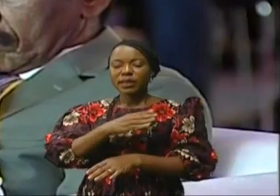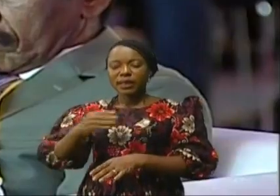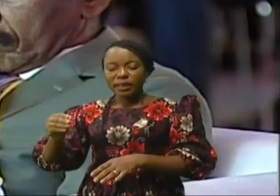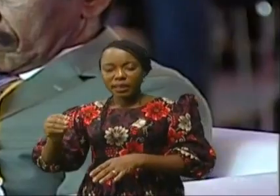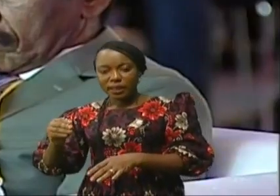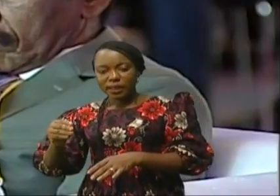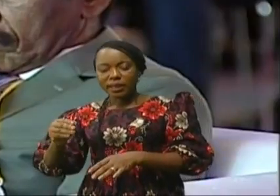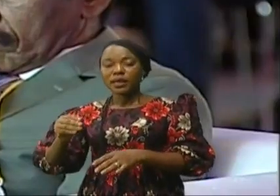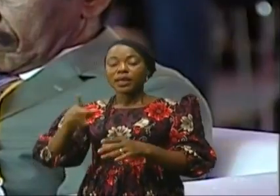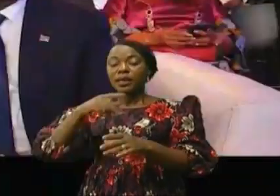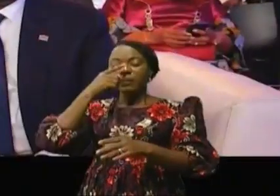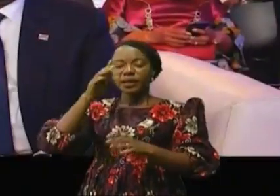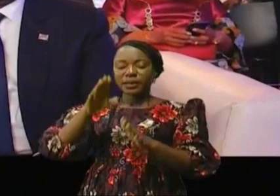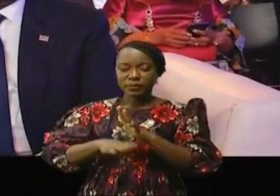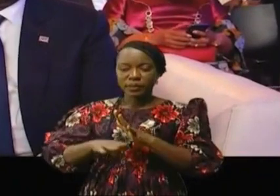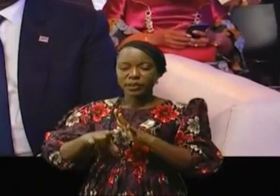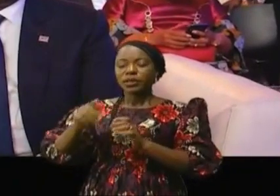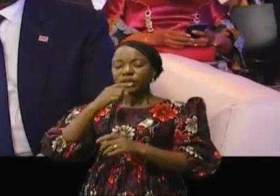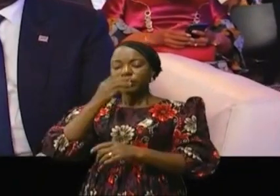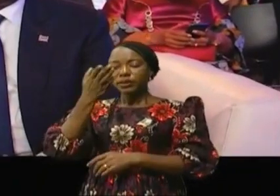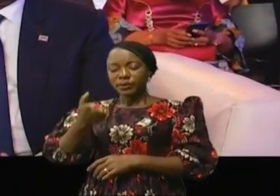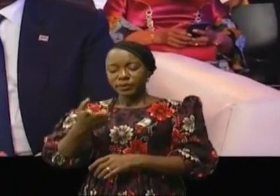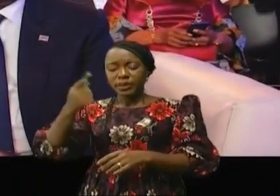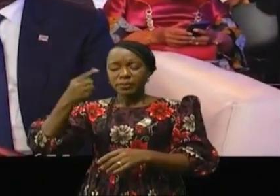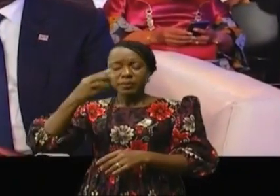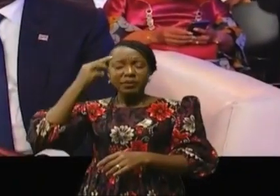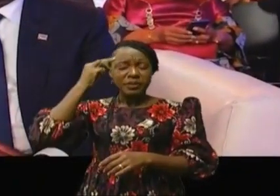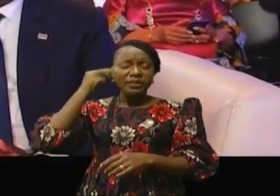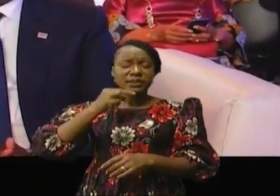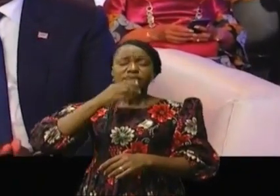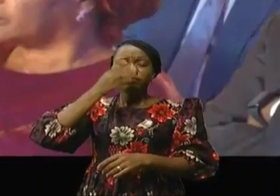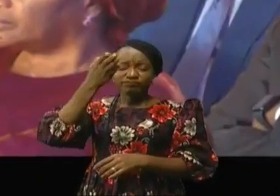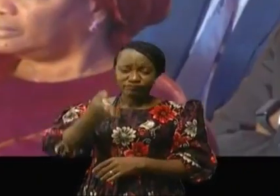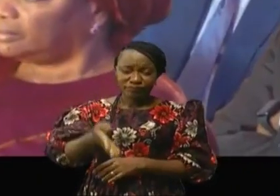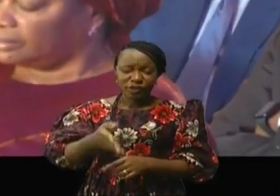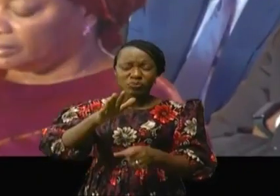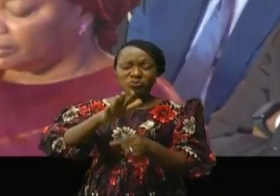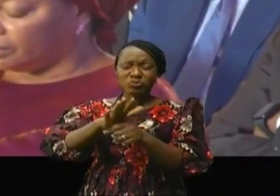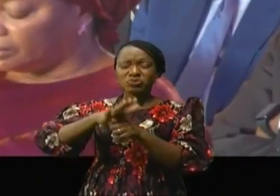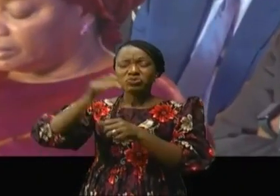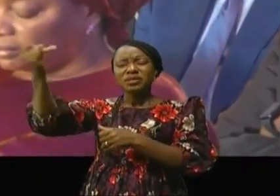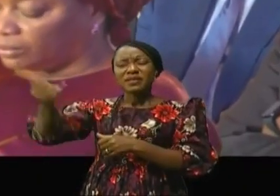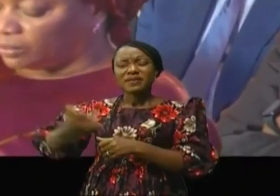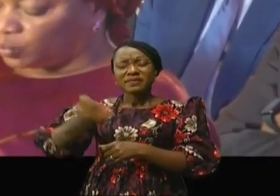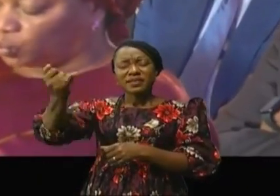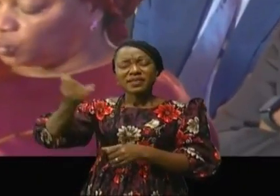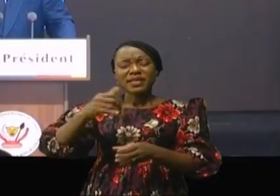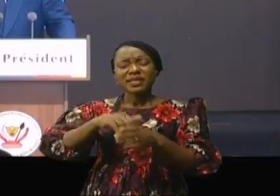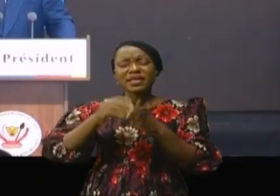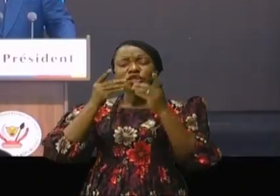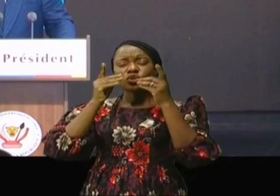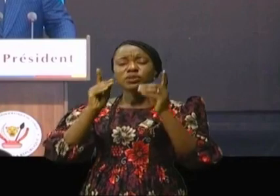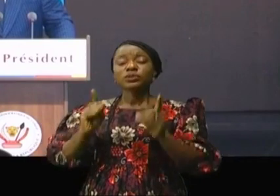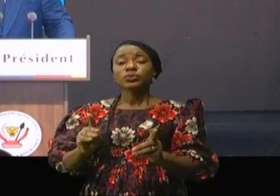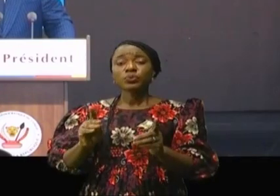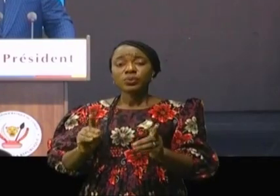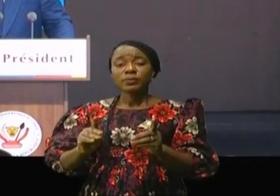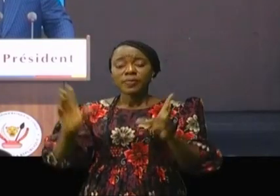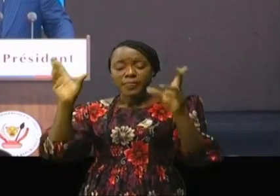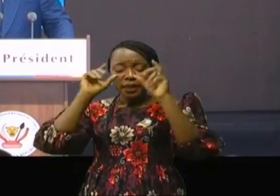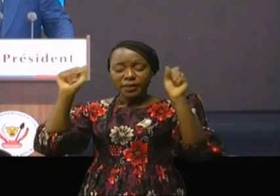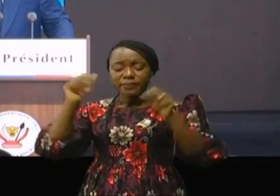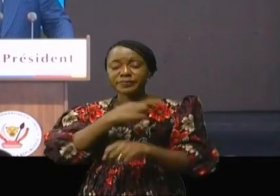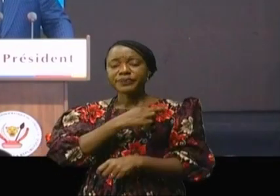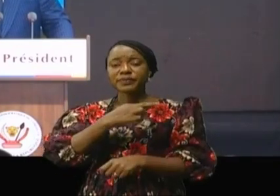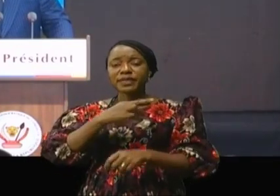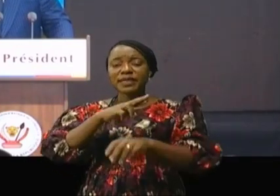et Christophe Mboso, du Premier ministre Sama Lukonde et de plusieurs invités. Dans son allocution, le président de la